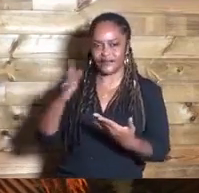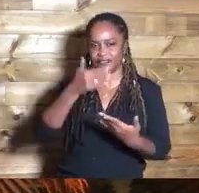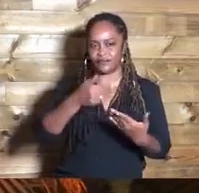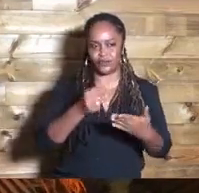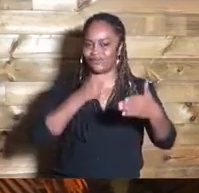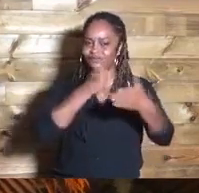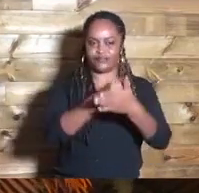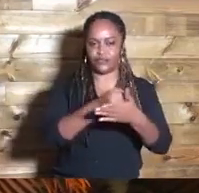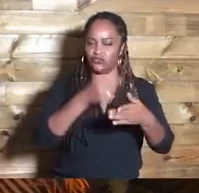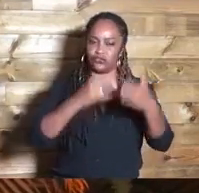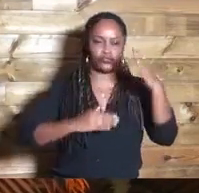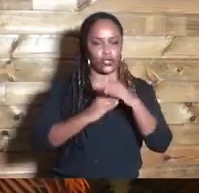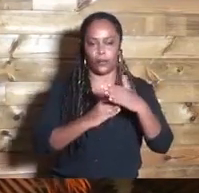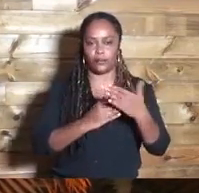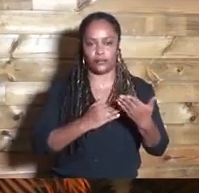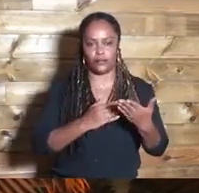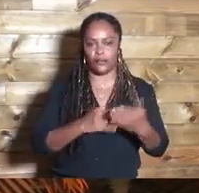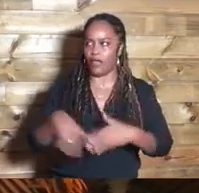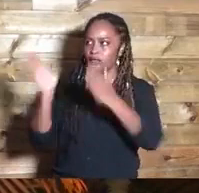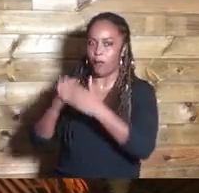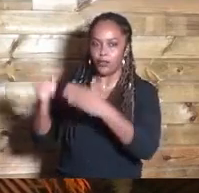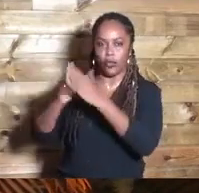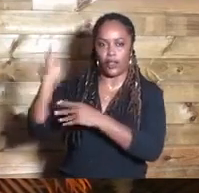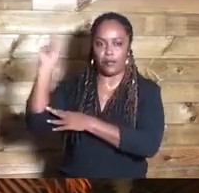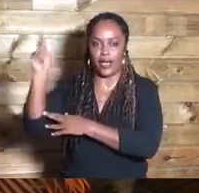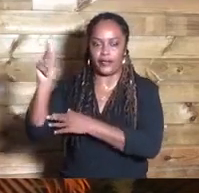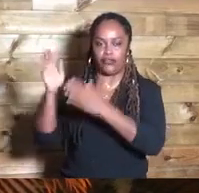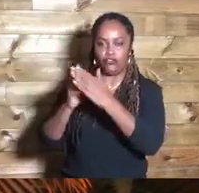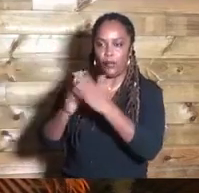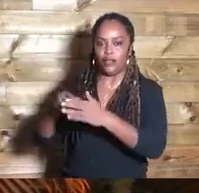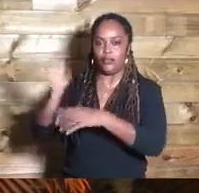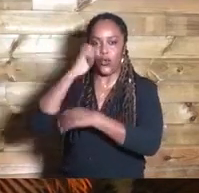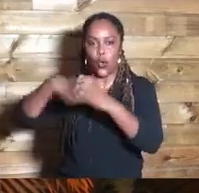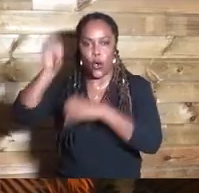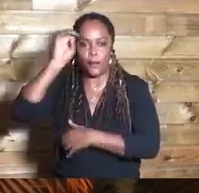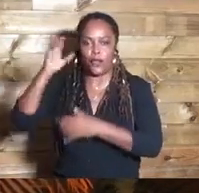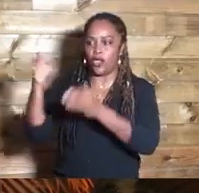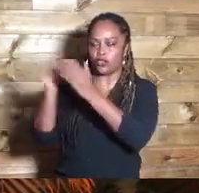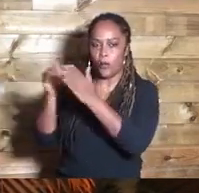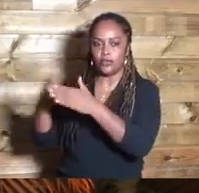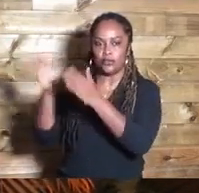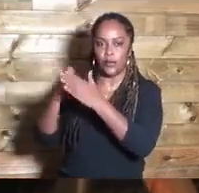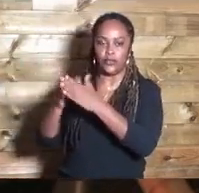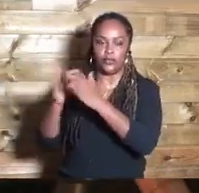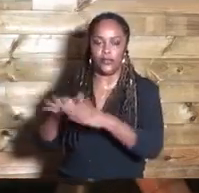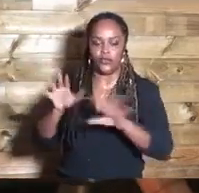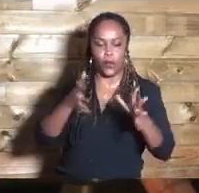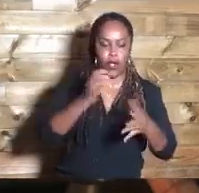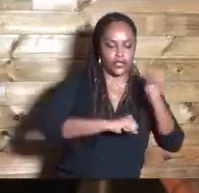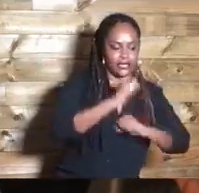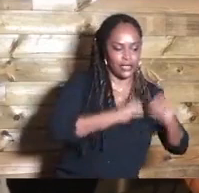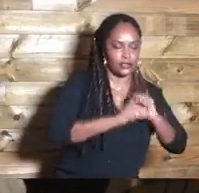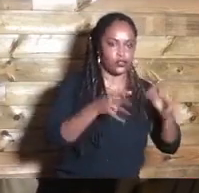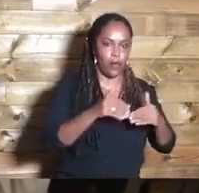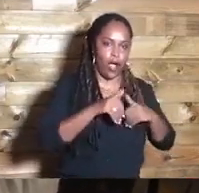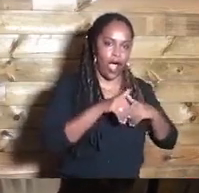Nous ne pouvons pas chaque fois commander Paris, commander Bruxelles, commander tout le monde. Et qu'est-ce que nous faire? Et qui nous peut organiser? Qui nous peut faire un bitin? Qui nous peut